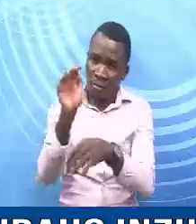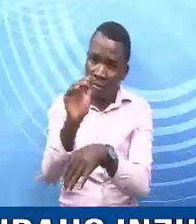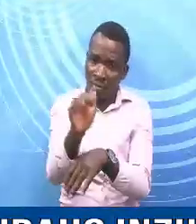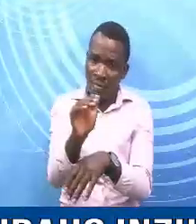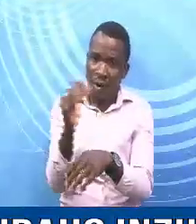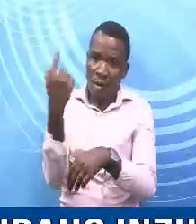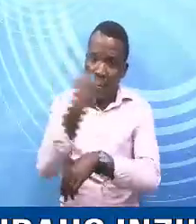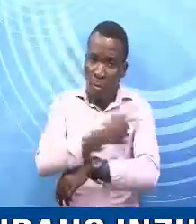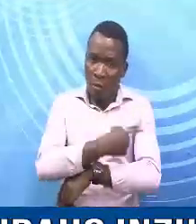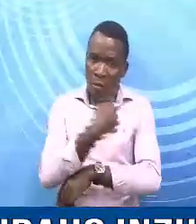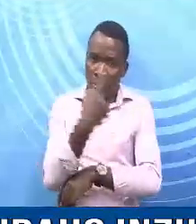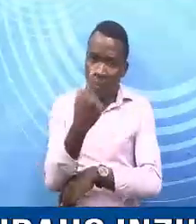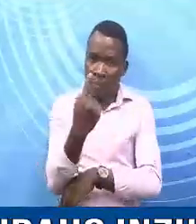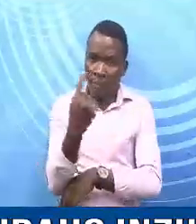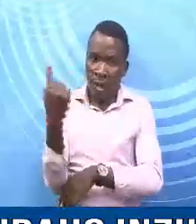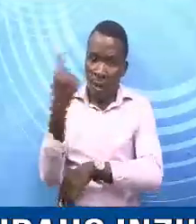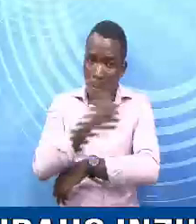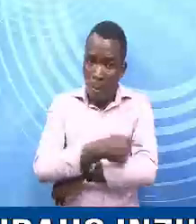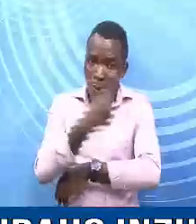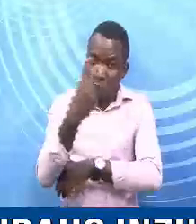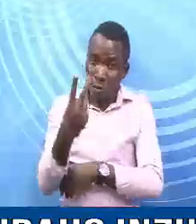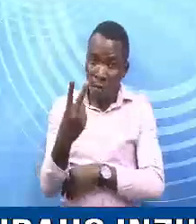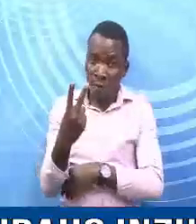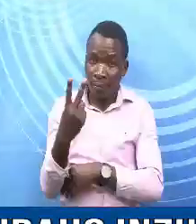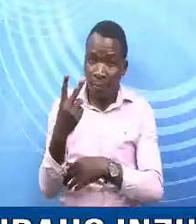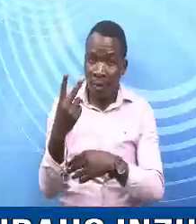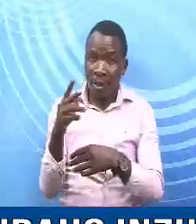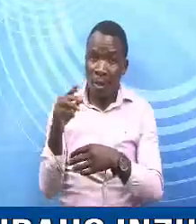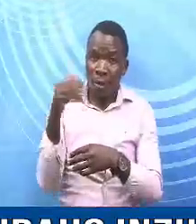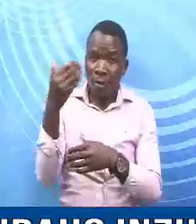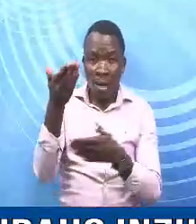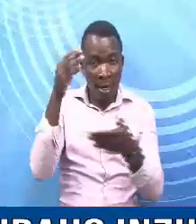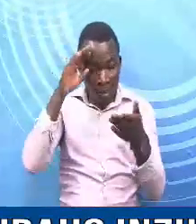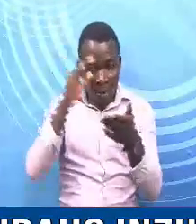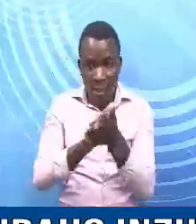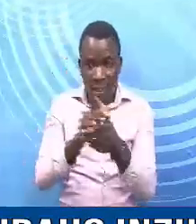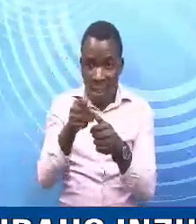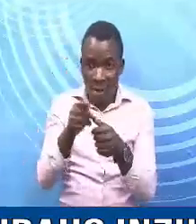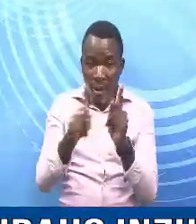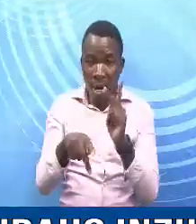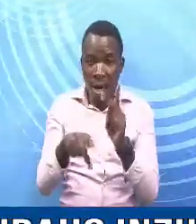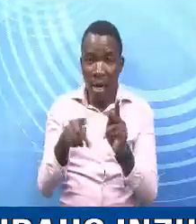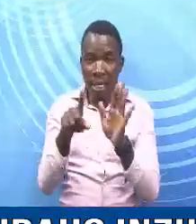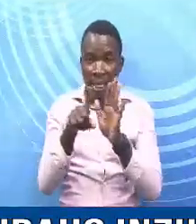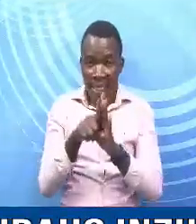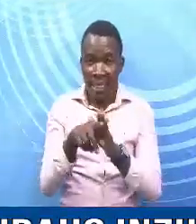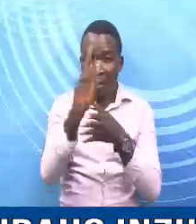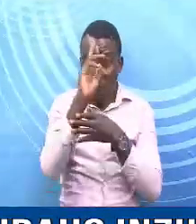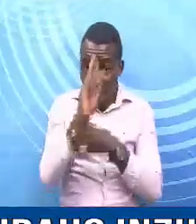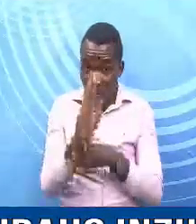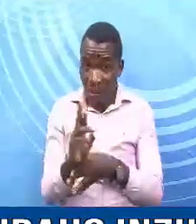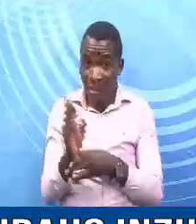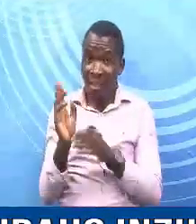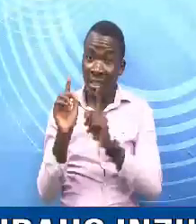umunsi wa mbere umunsi wa kabiri aribwo atwizeza ati aba bantu itegeko rizubahirizwa nzabashyikiriza